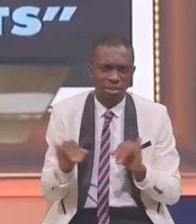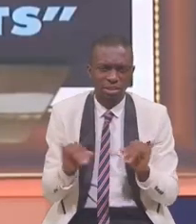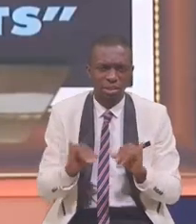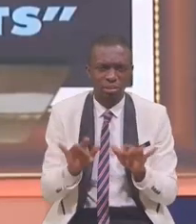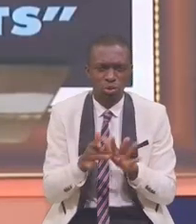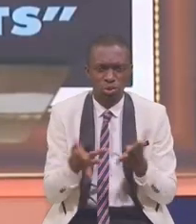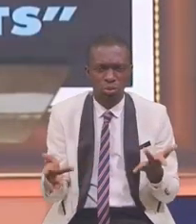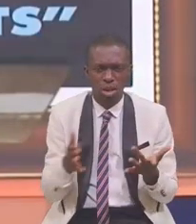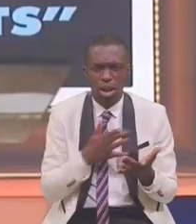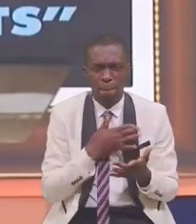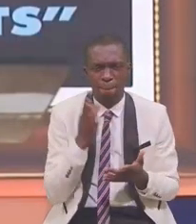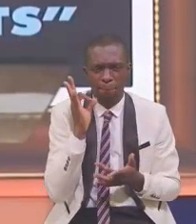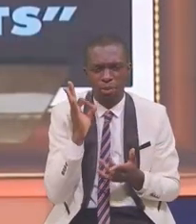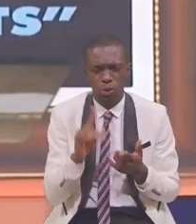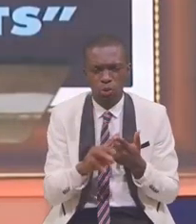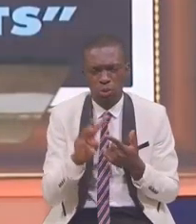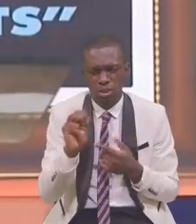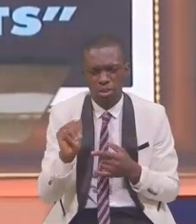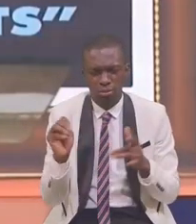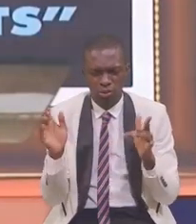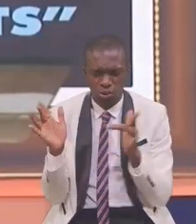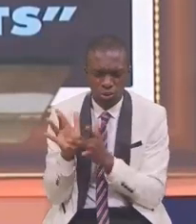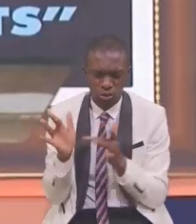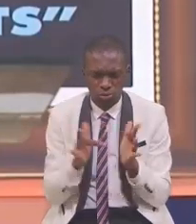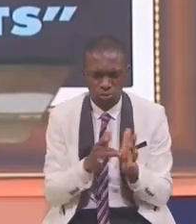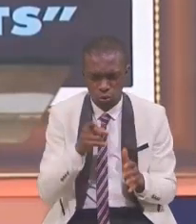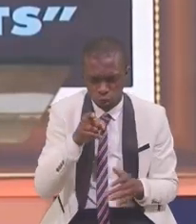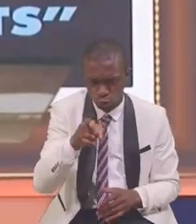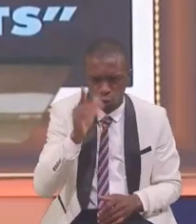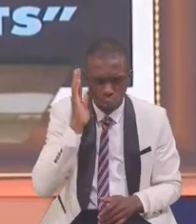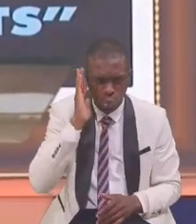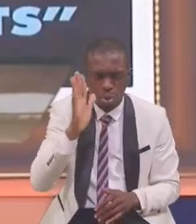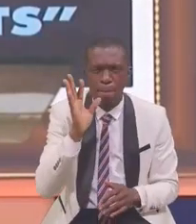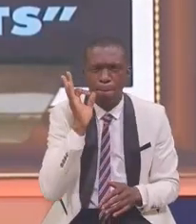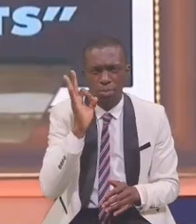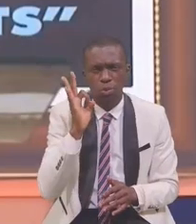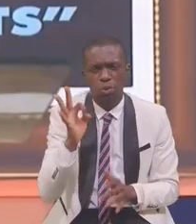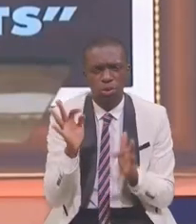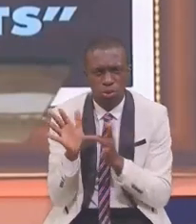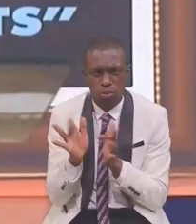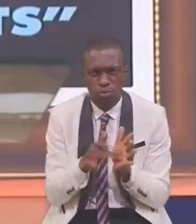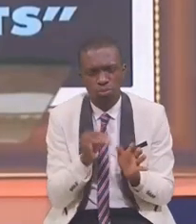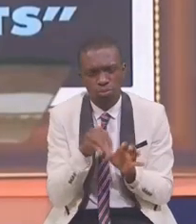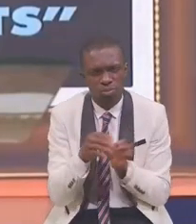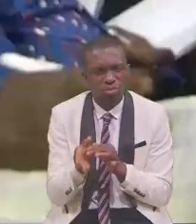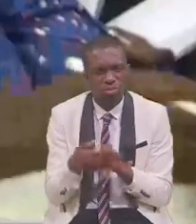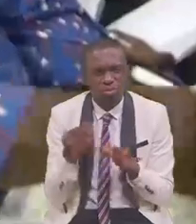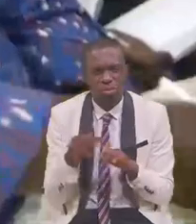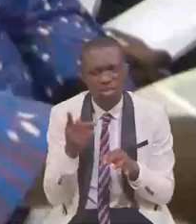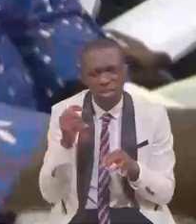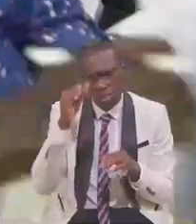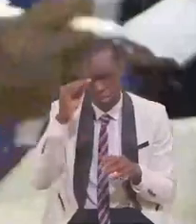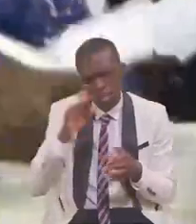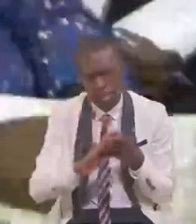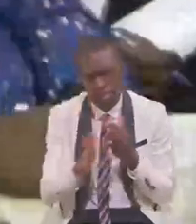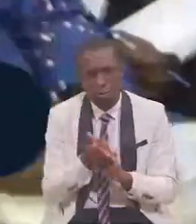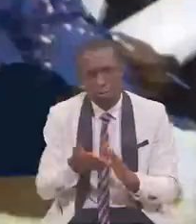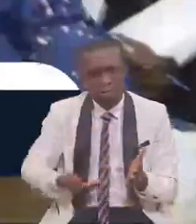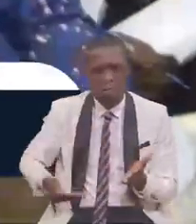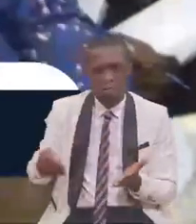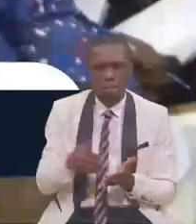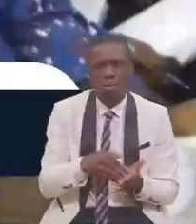lui annonça, vous allez annoncer Jésus. L'homme était né de nouveau, ils seront nés de nouveau. Lui annonça la bonne nouvelle